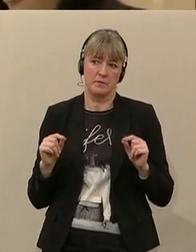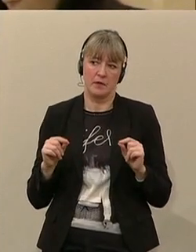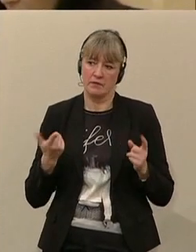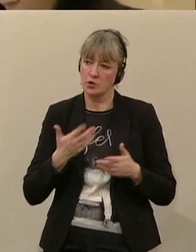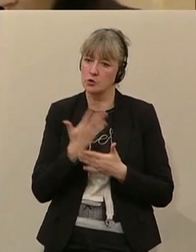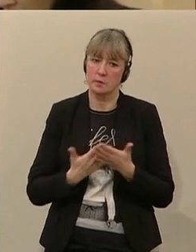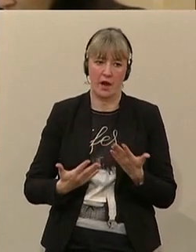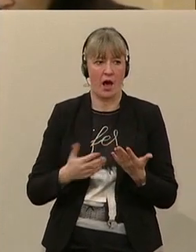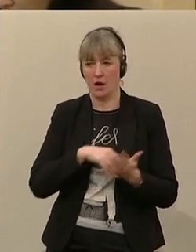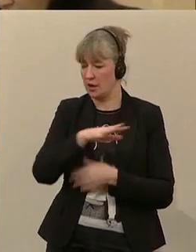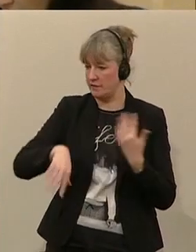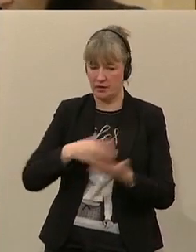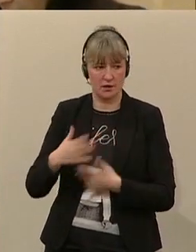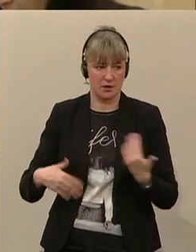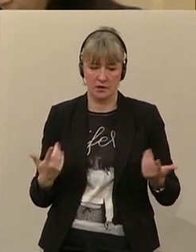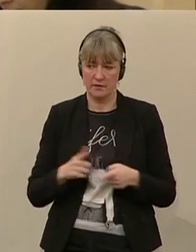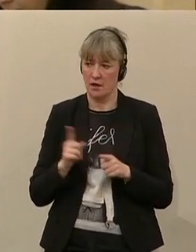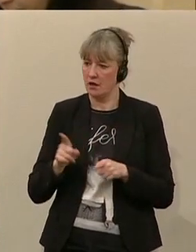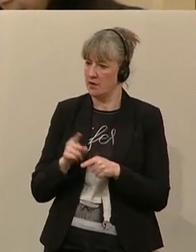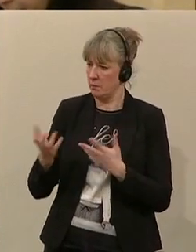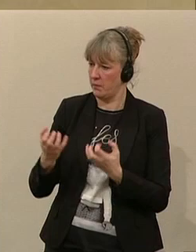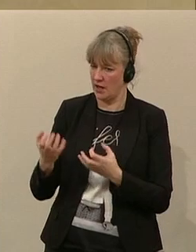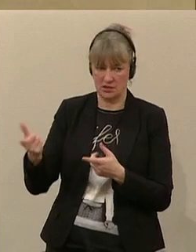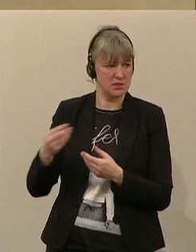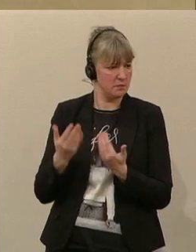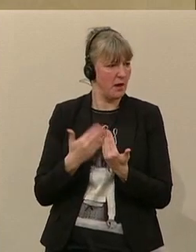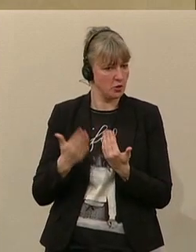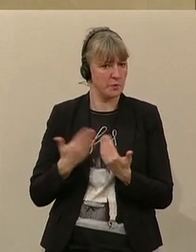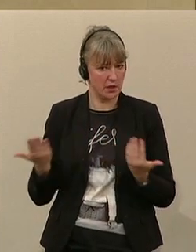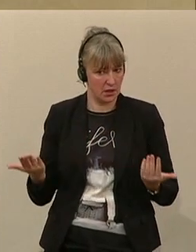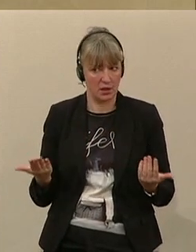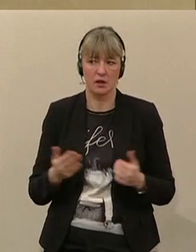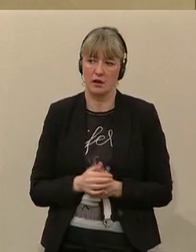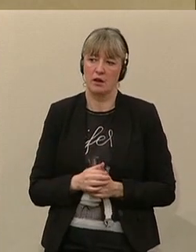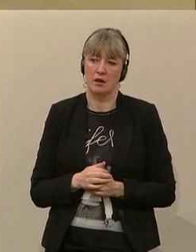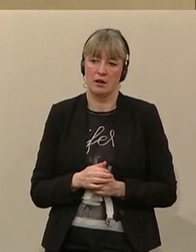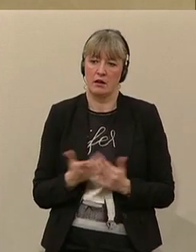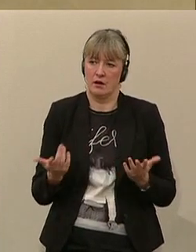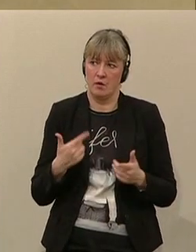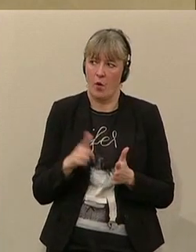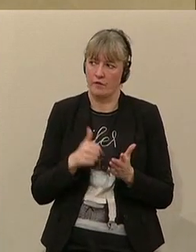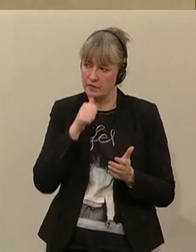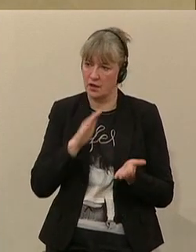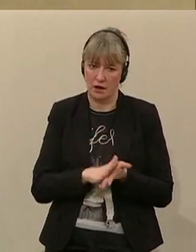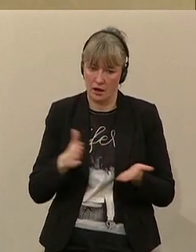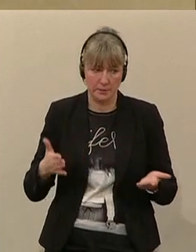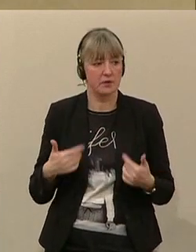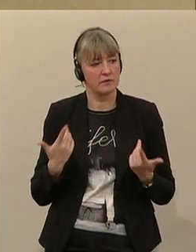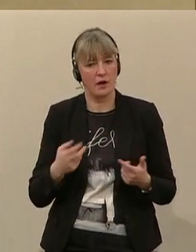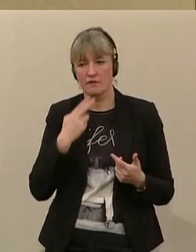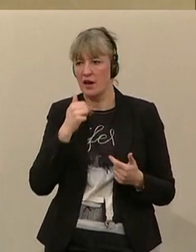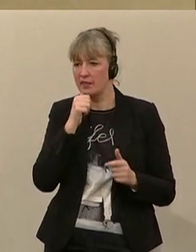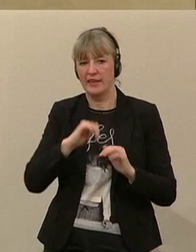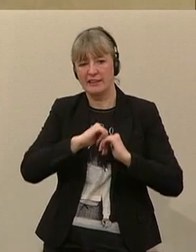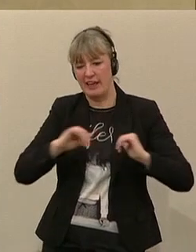einem Sprachgewirr untergehen. Bei den vorhin erwähnten Praxisbeispielen sieht man, dass es ja vielfach eben nicht funktioniert. Und hier wollen wir nicht